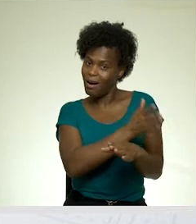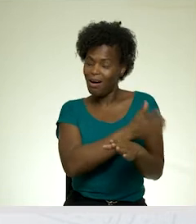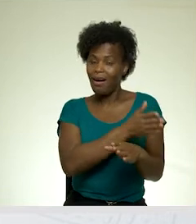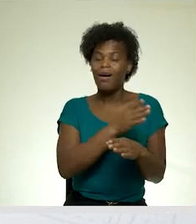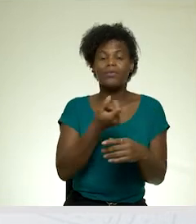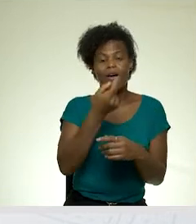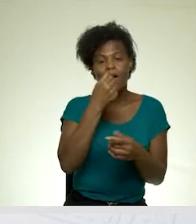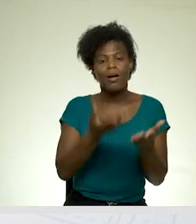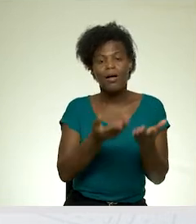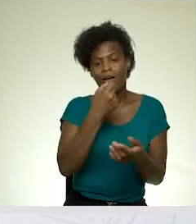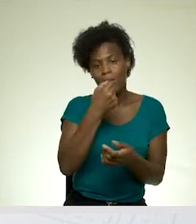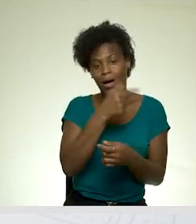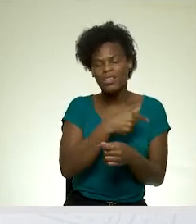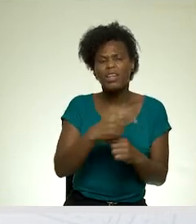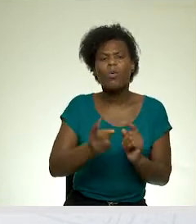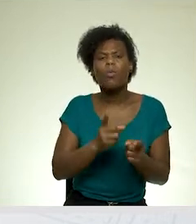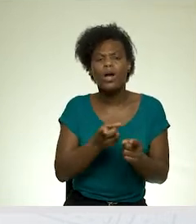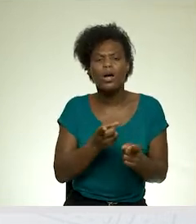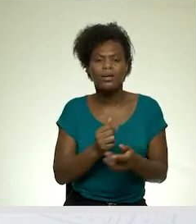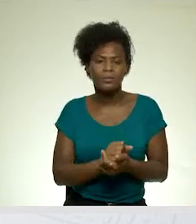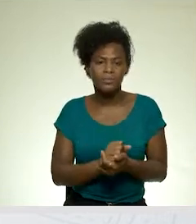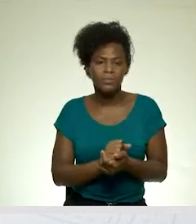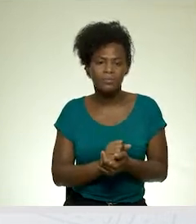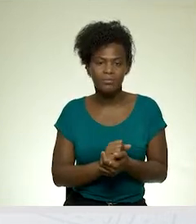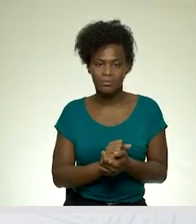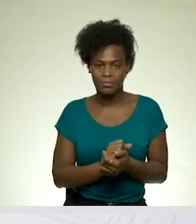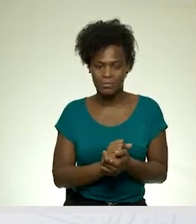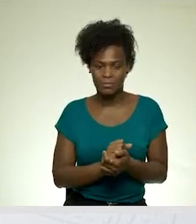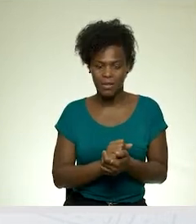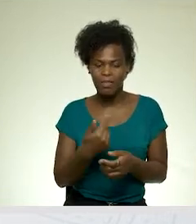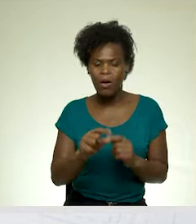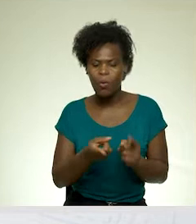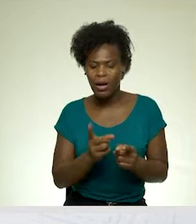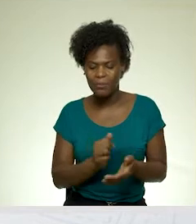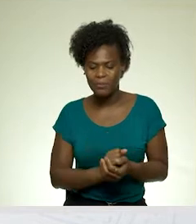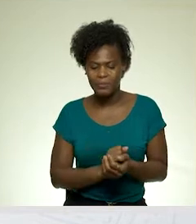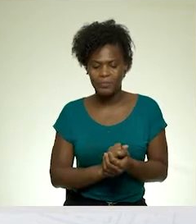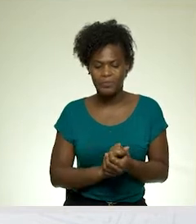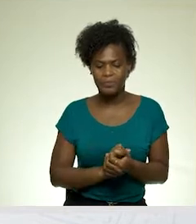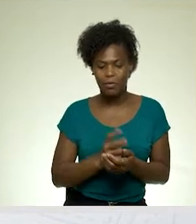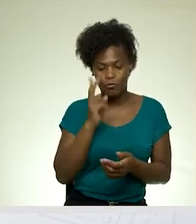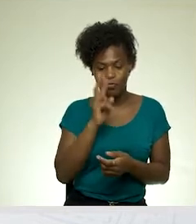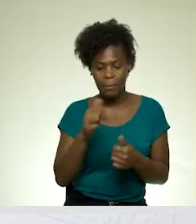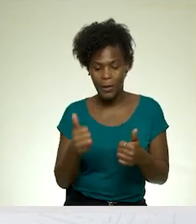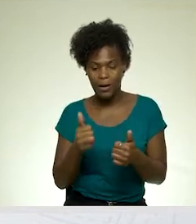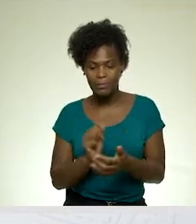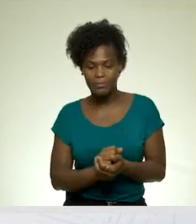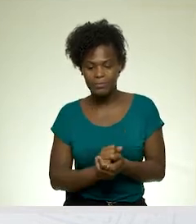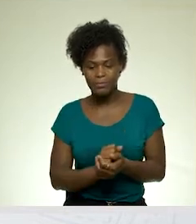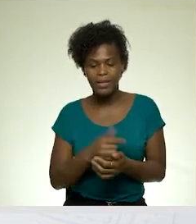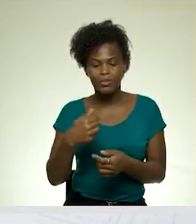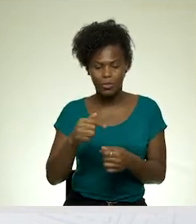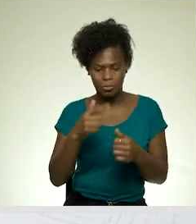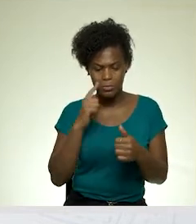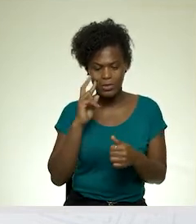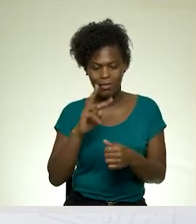a... Qu'est-ce qu'il y a à côté de la pharmacie? Vas-y, observe bien. Très bien, tu as trouvé. À